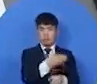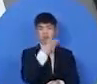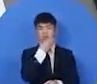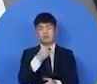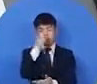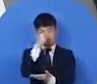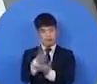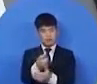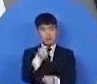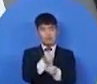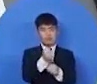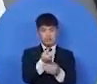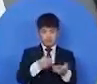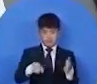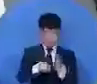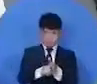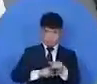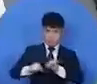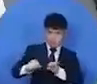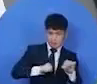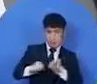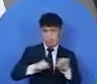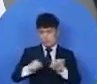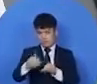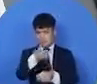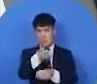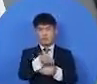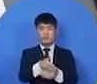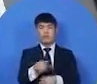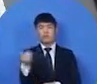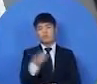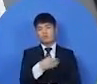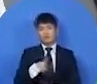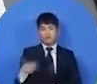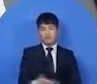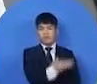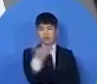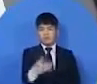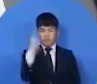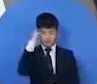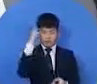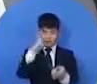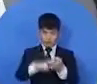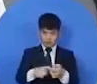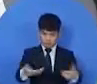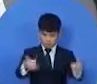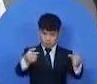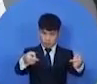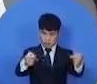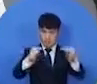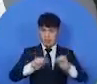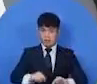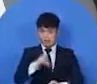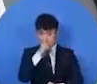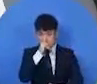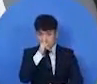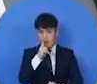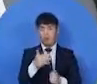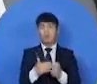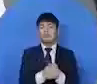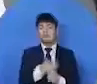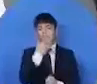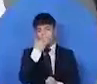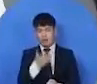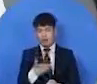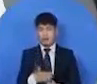내걸고 지속적인 소통 행정을 추진해 왔고 시민 여러분의 아낌없는 관심과 참여가 있었기에 가능했습니다 앞으로도